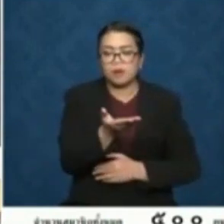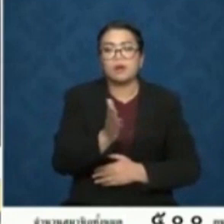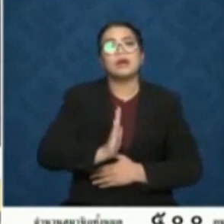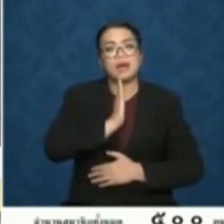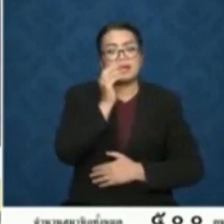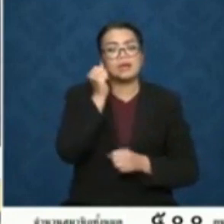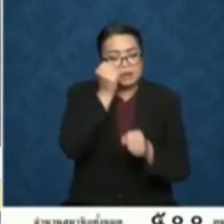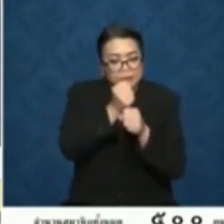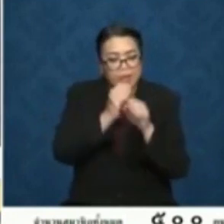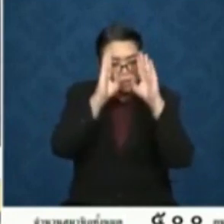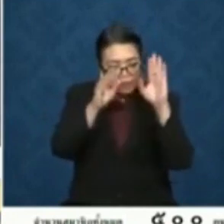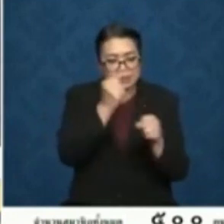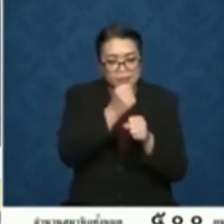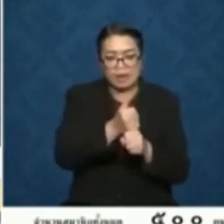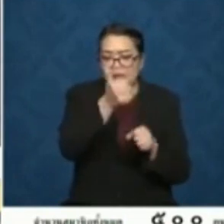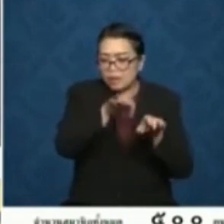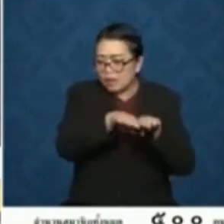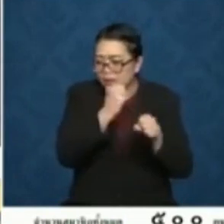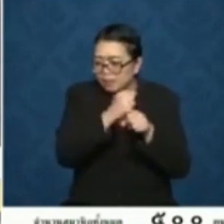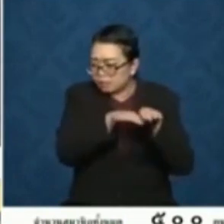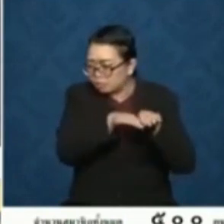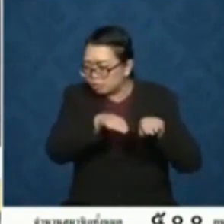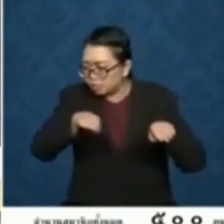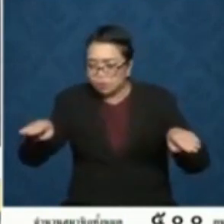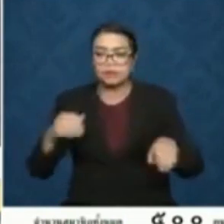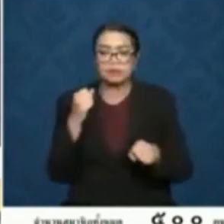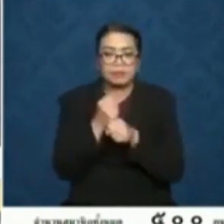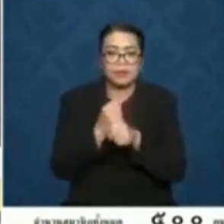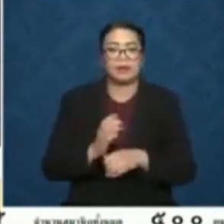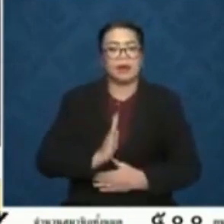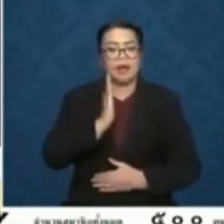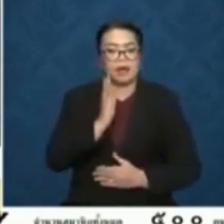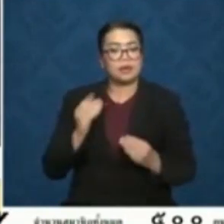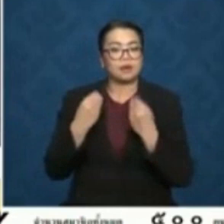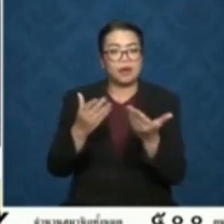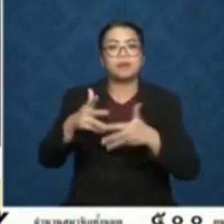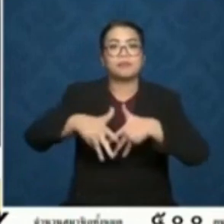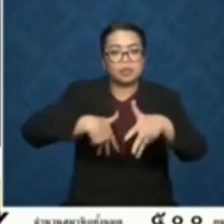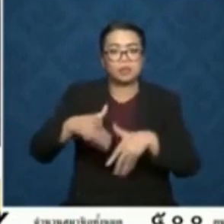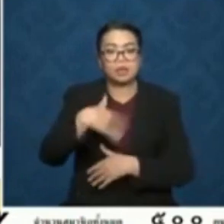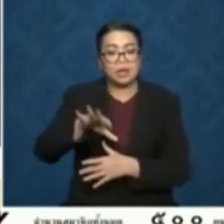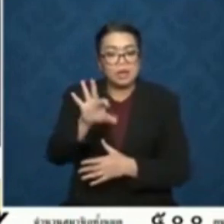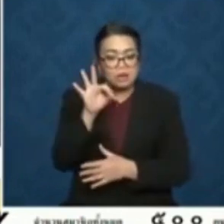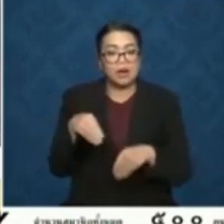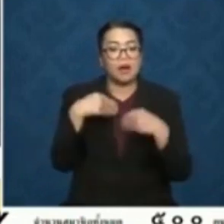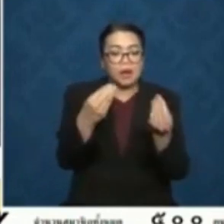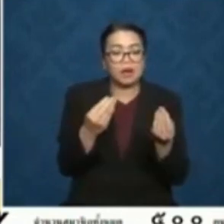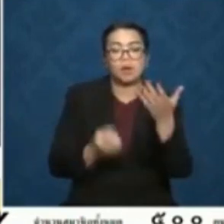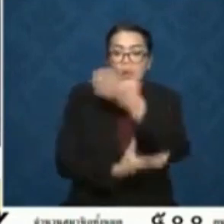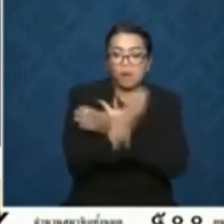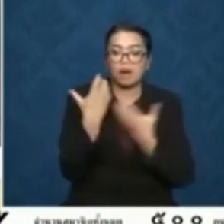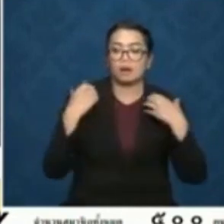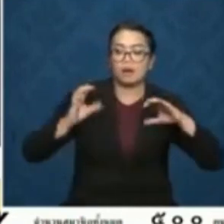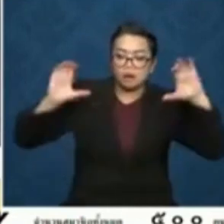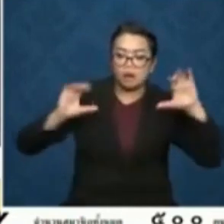ครับผมขอร้องนะครับให้เกียรติอำนาจนิติบัญญัติที่เป็นอำนาจที่อยู่ในระนาบเดียวกับท่านมากกว่านี้เถอะครับให้เ